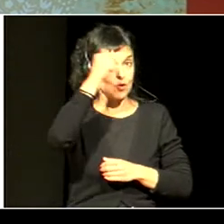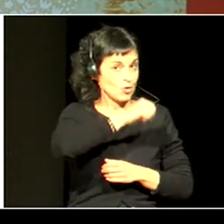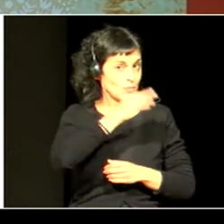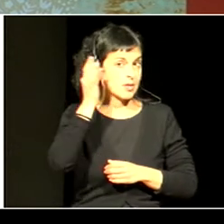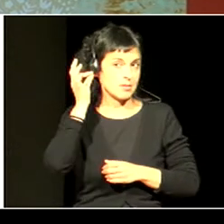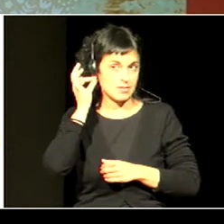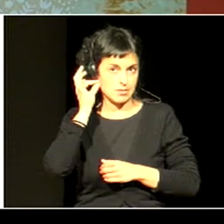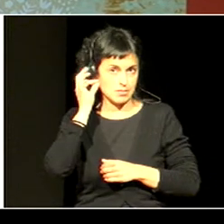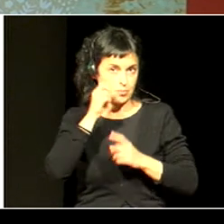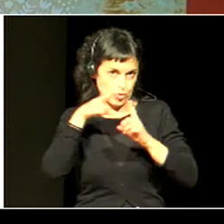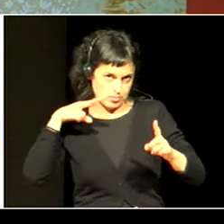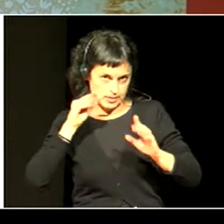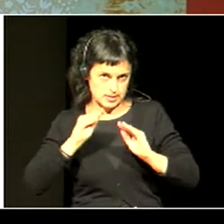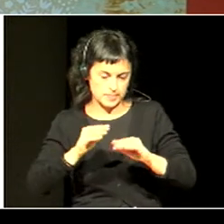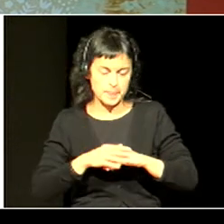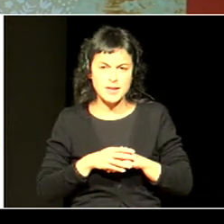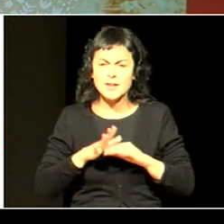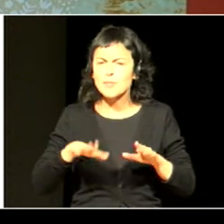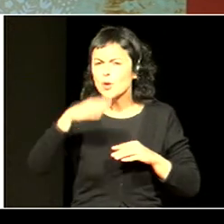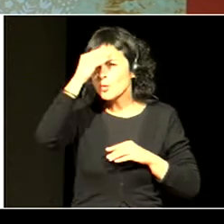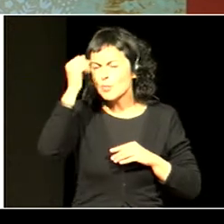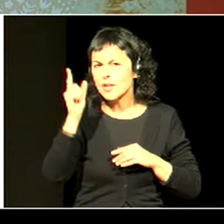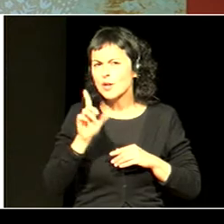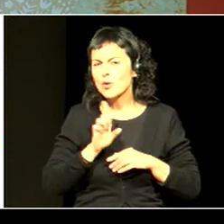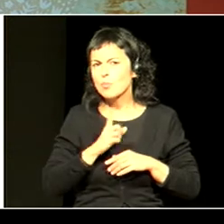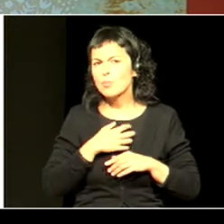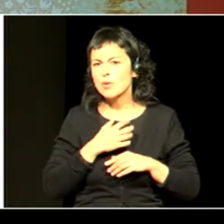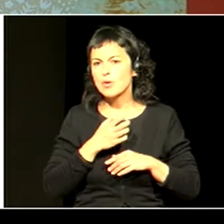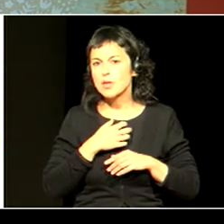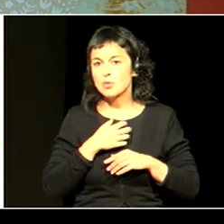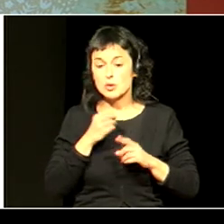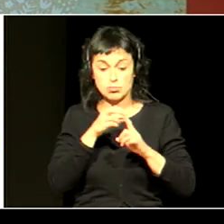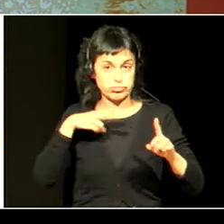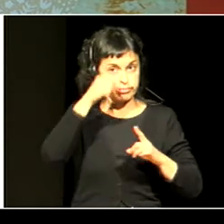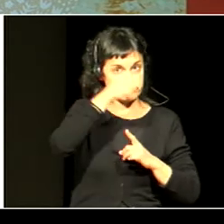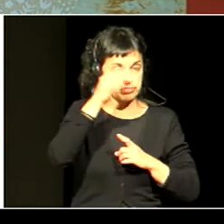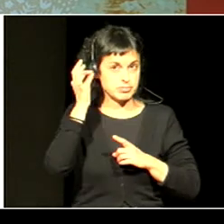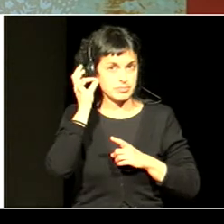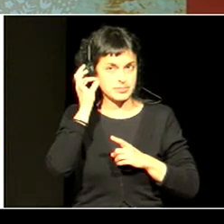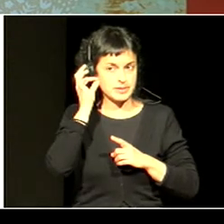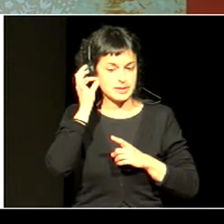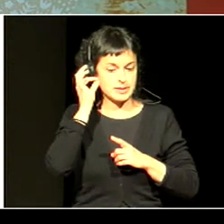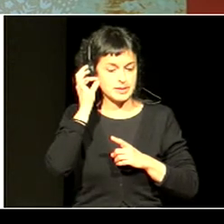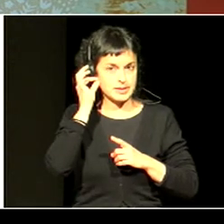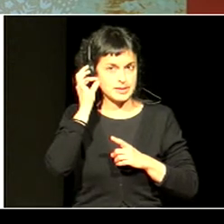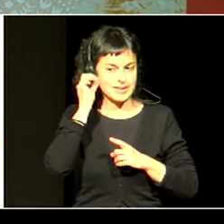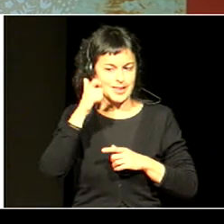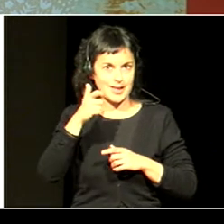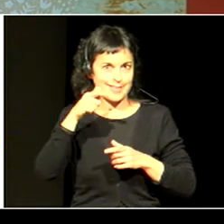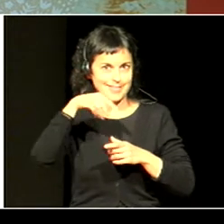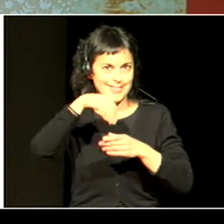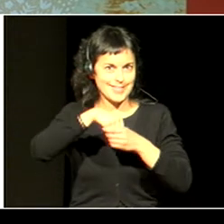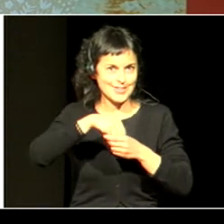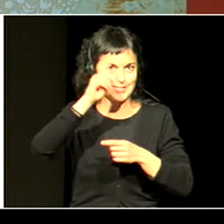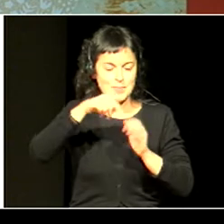arteko ikuspegiti, baina ez dugu aztu bihar emakume eta gizonen ikuspegi hori be gurutzatuta dagoela, ez da, arraza, maila